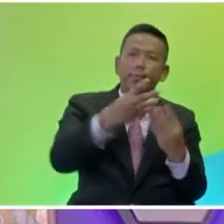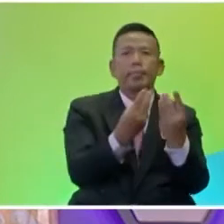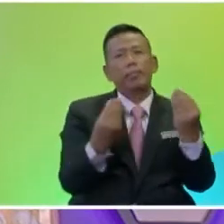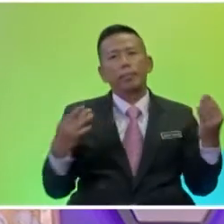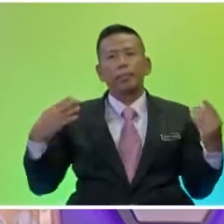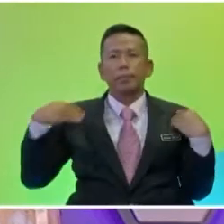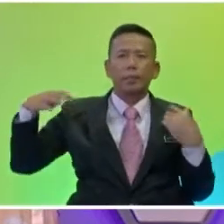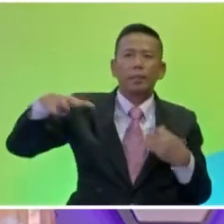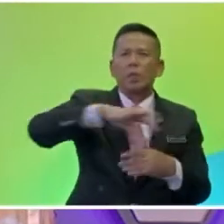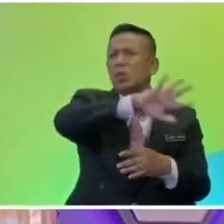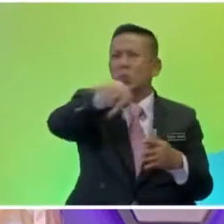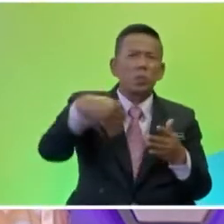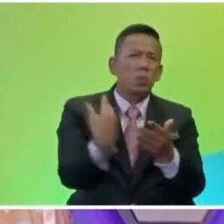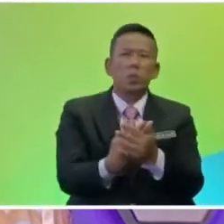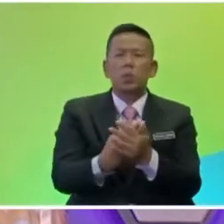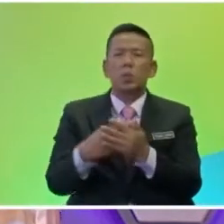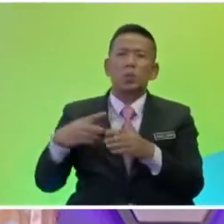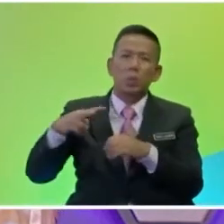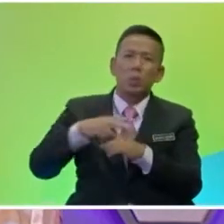semua organisme